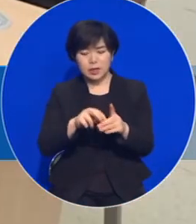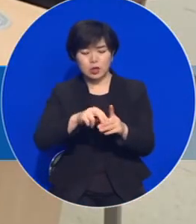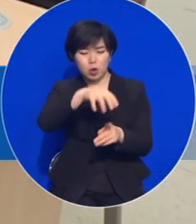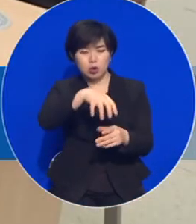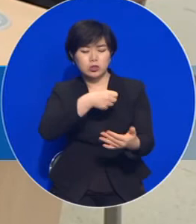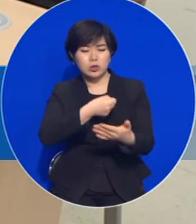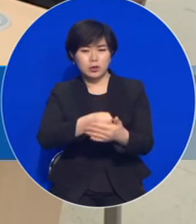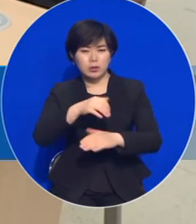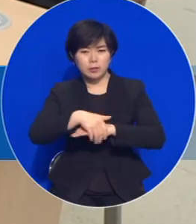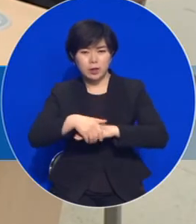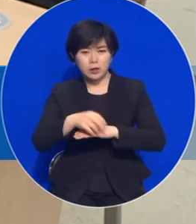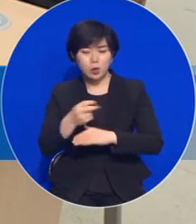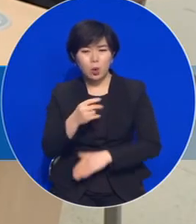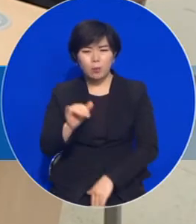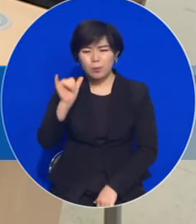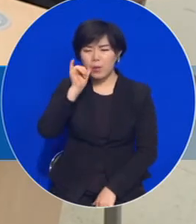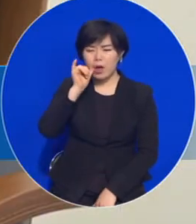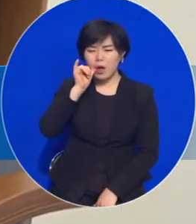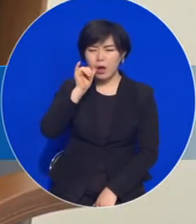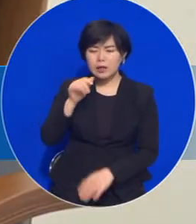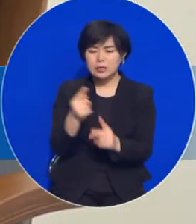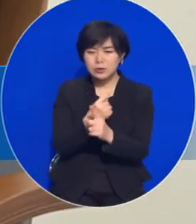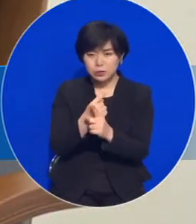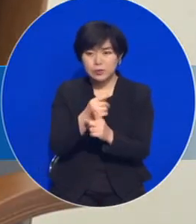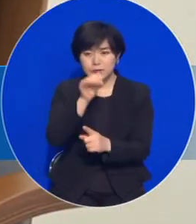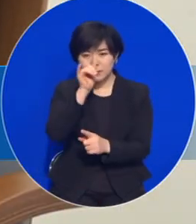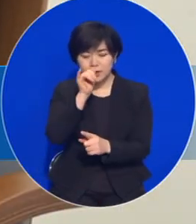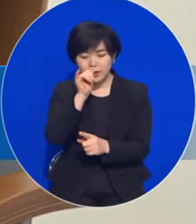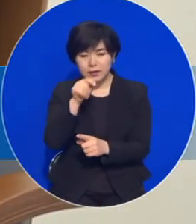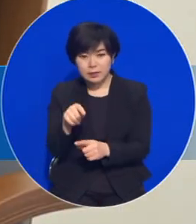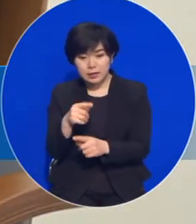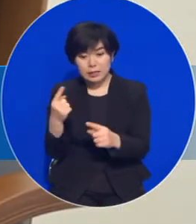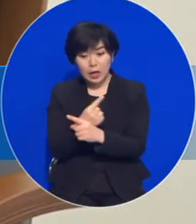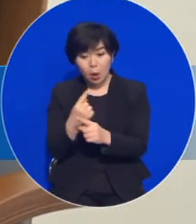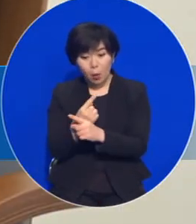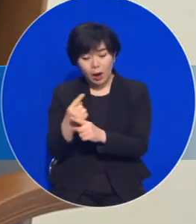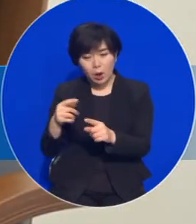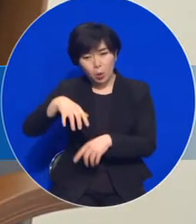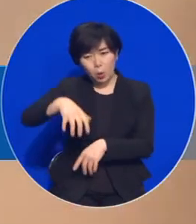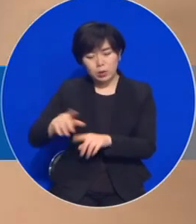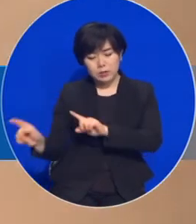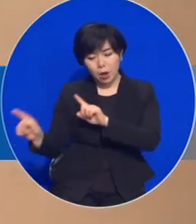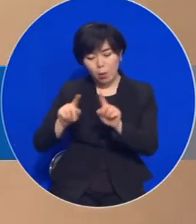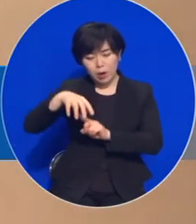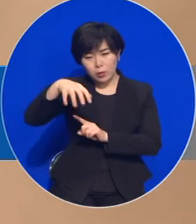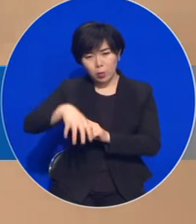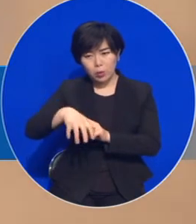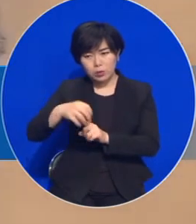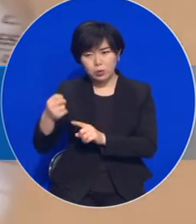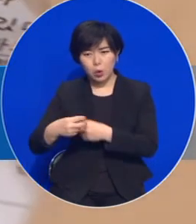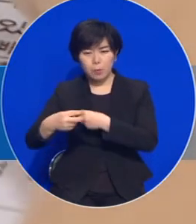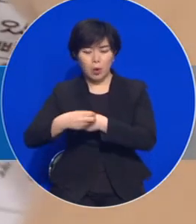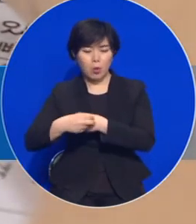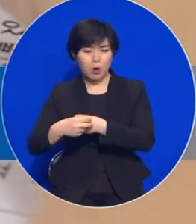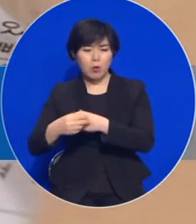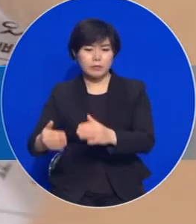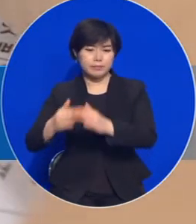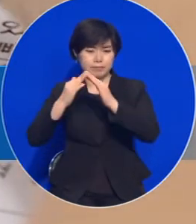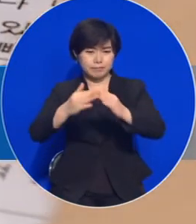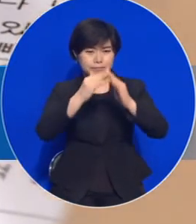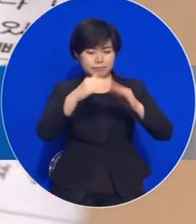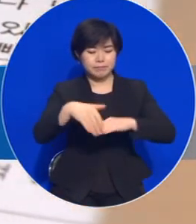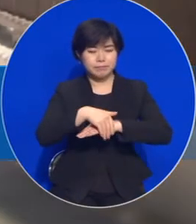약물 중독 치료도 강호 합니다 중독 재활 시설을 확대하고 중독 전문병원을 신설에 17개 시도에